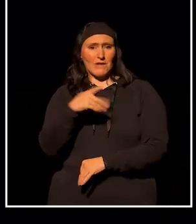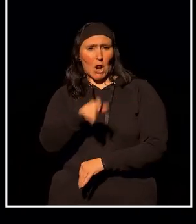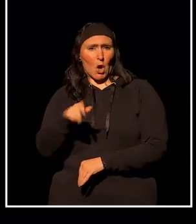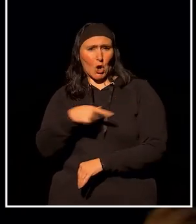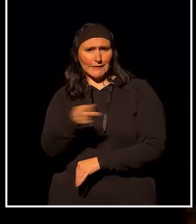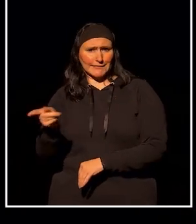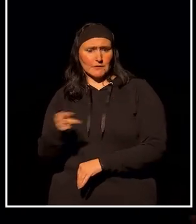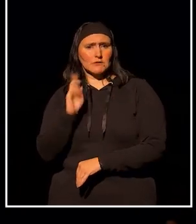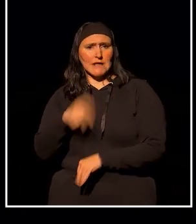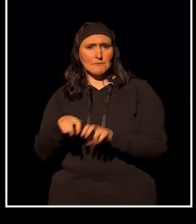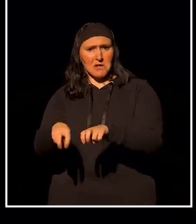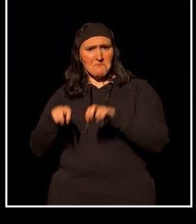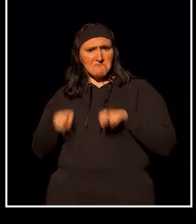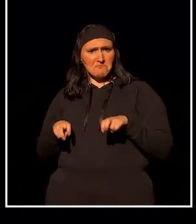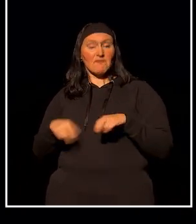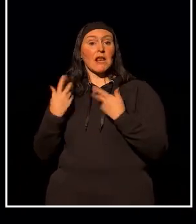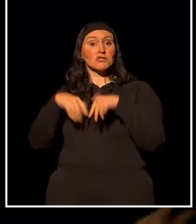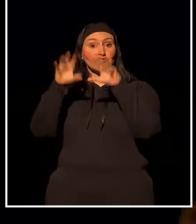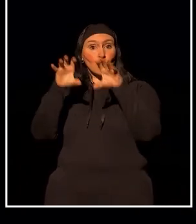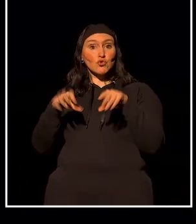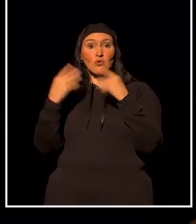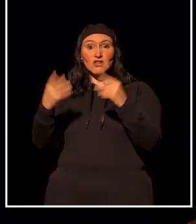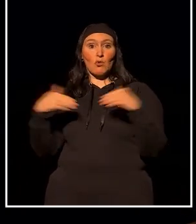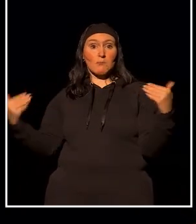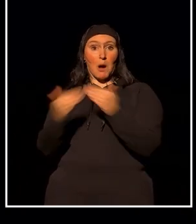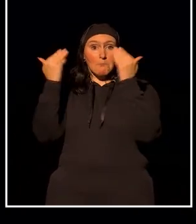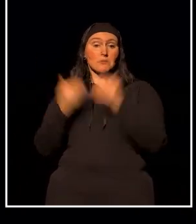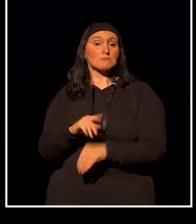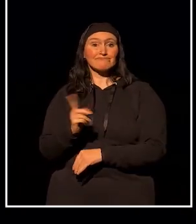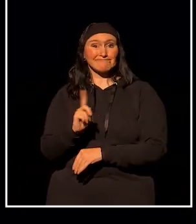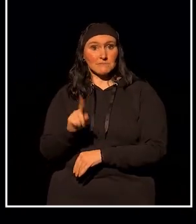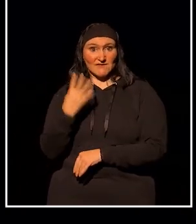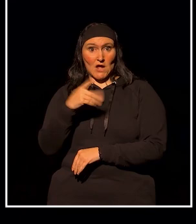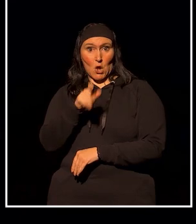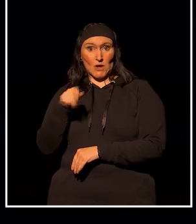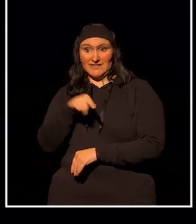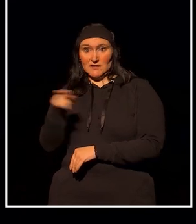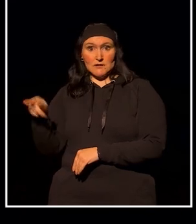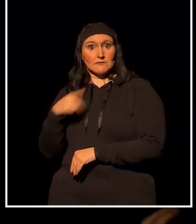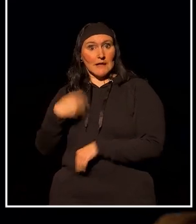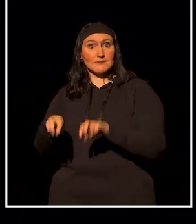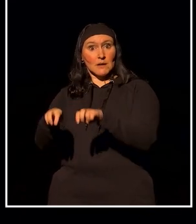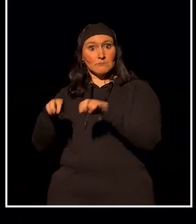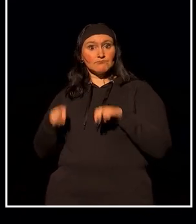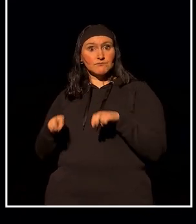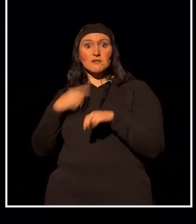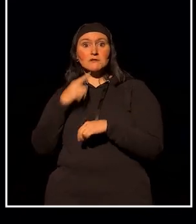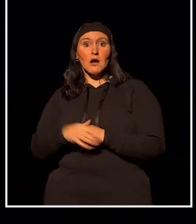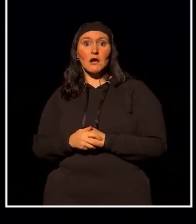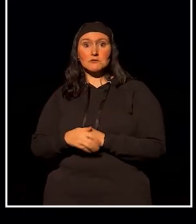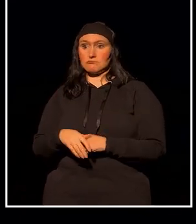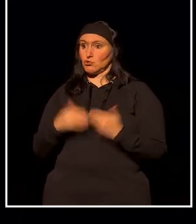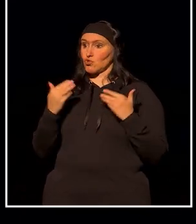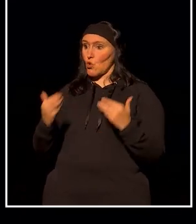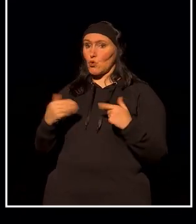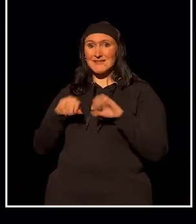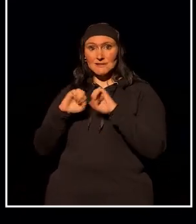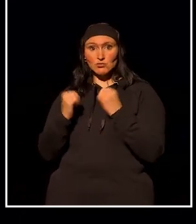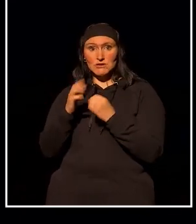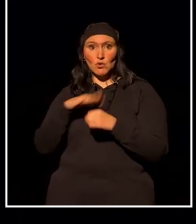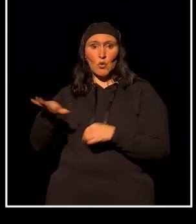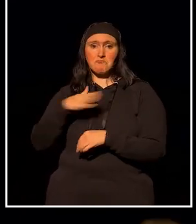weil die Strukturen nicht stimmen nach ihrer Meinung, sondern weil sie glauben, dass in der Situation sie ihre Aufgabe nicht mehr erfüllen